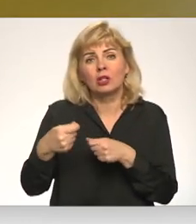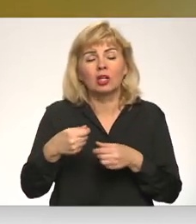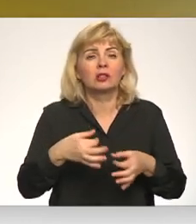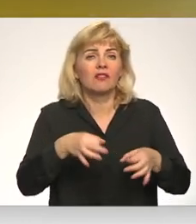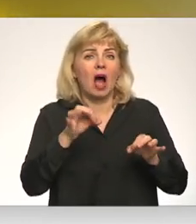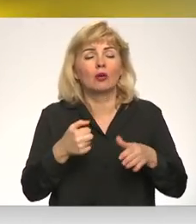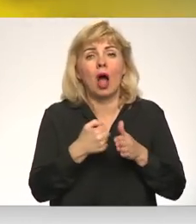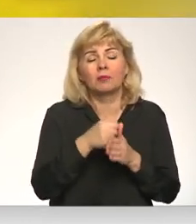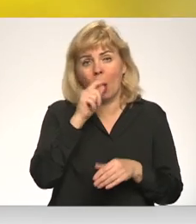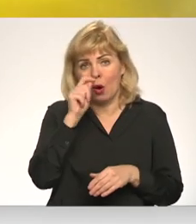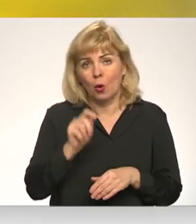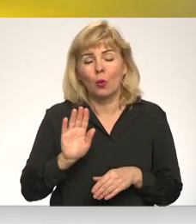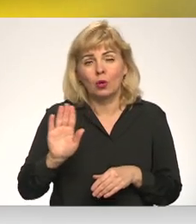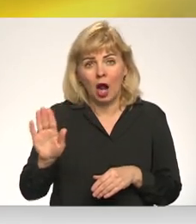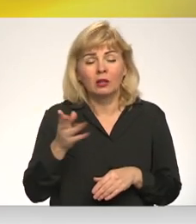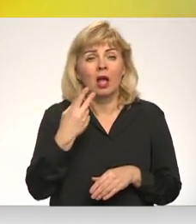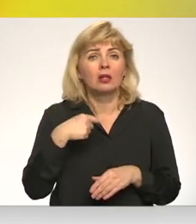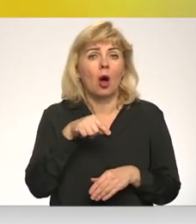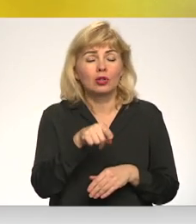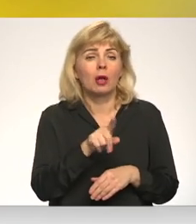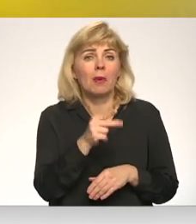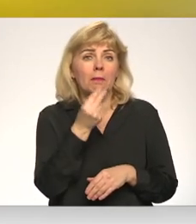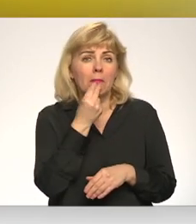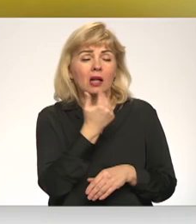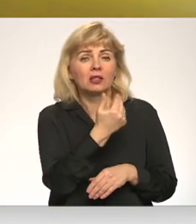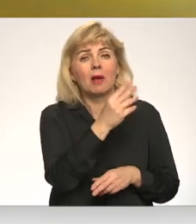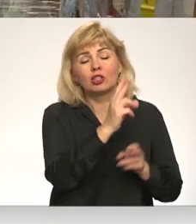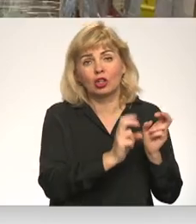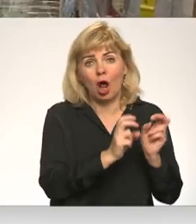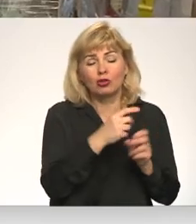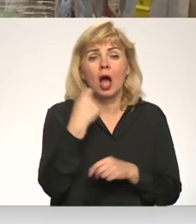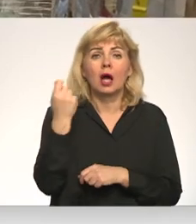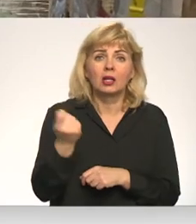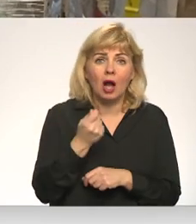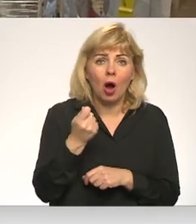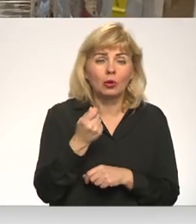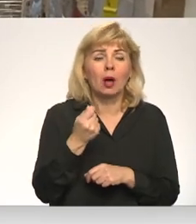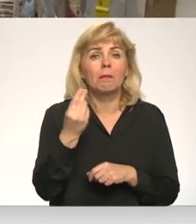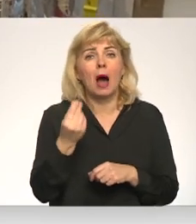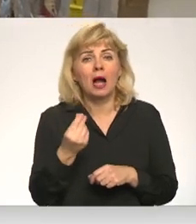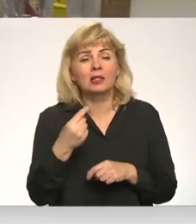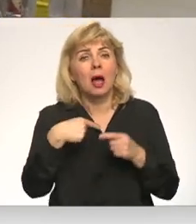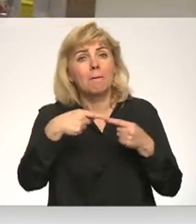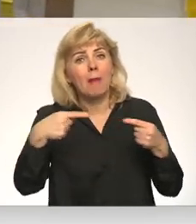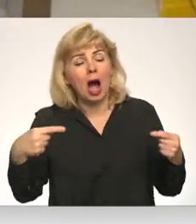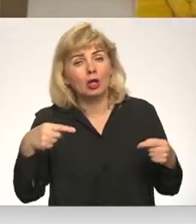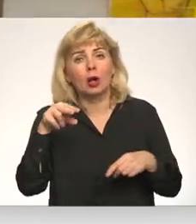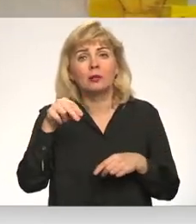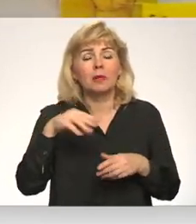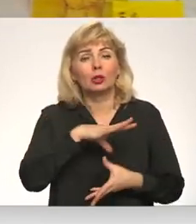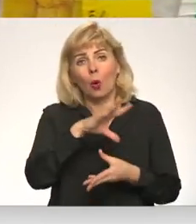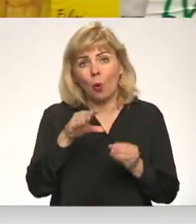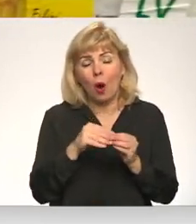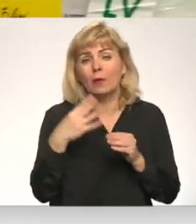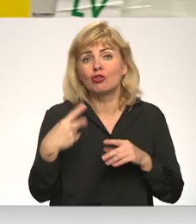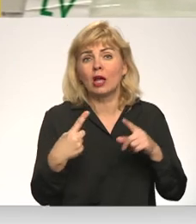atbalstu Ukrainai, un, protams, arī daudz no tiem ir tieši pārtikas ražotāji. Graudaugu pārslas, makaronu un milti kopumā